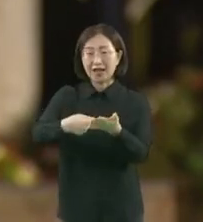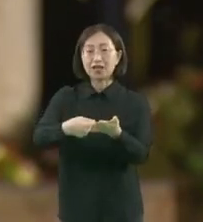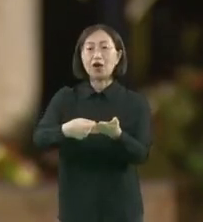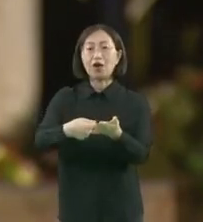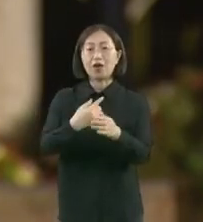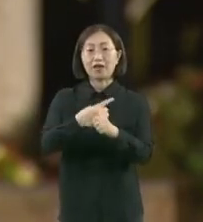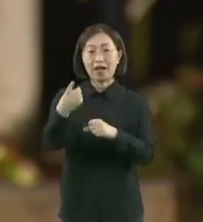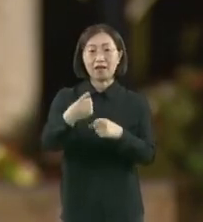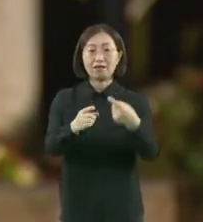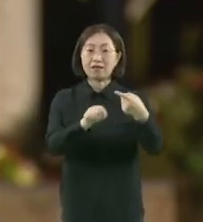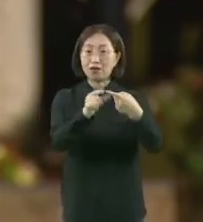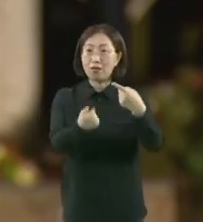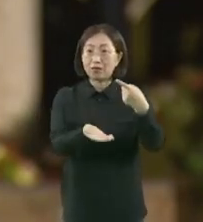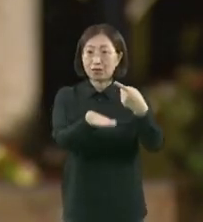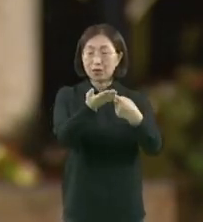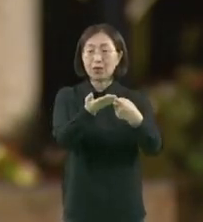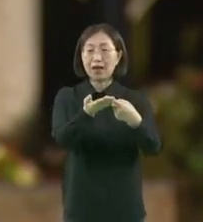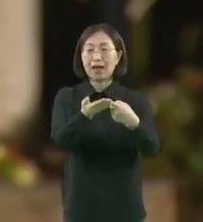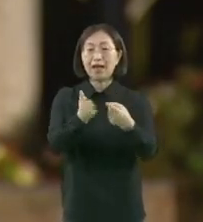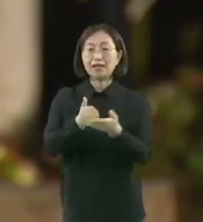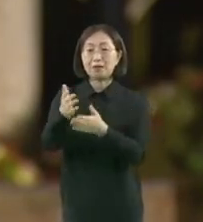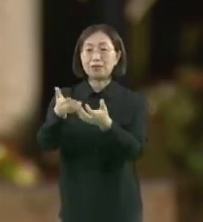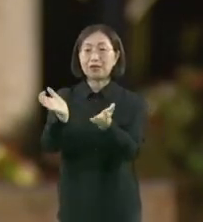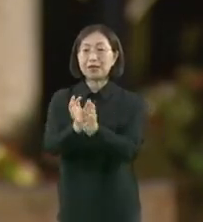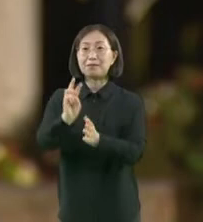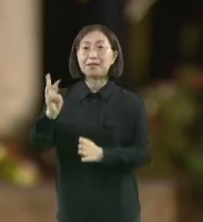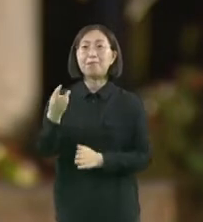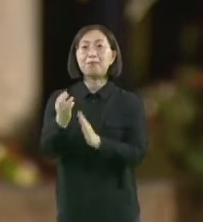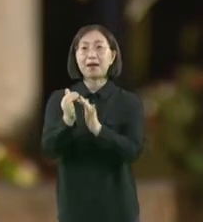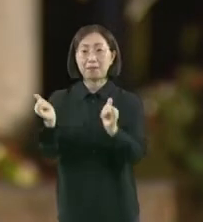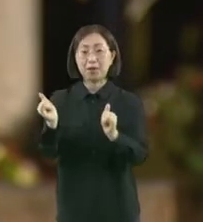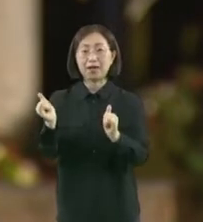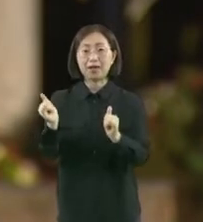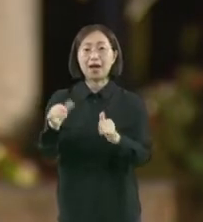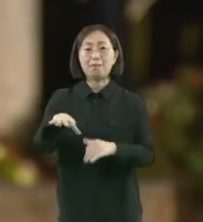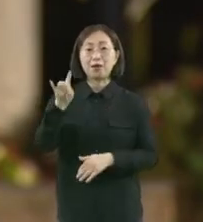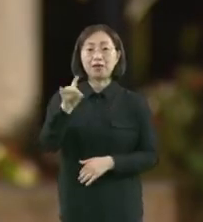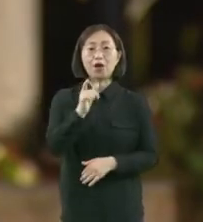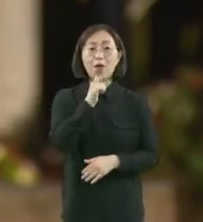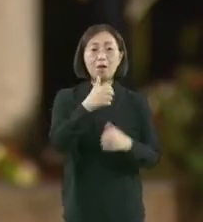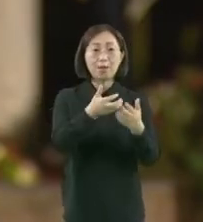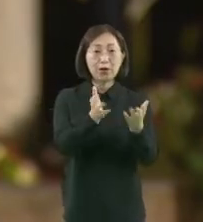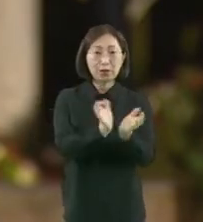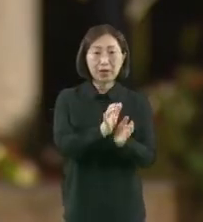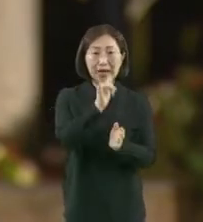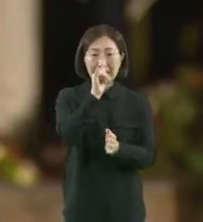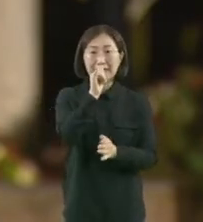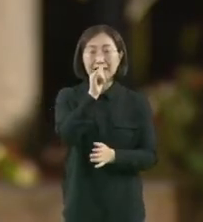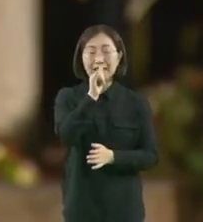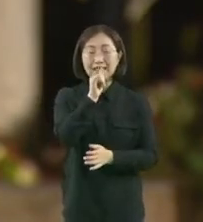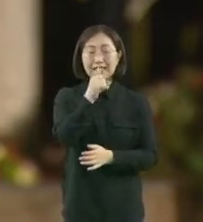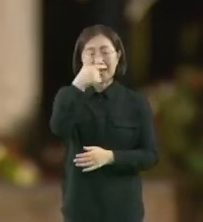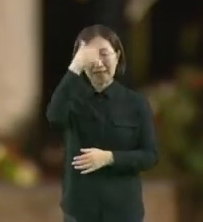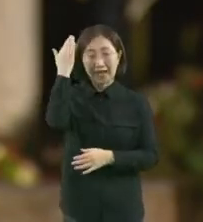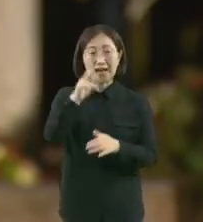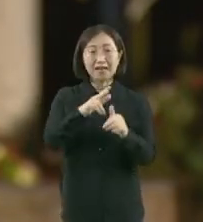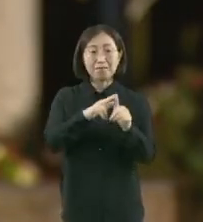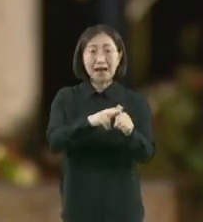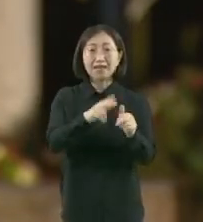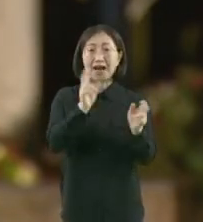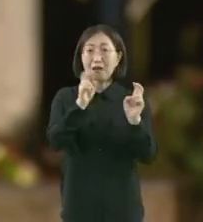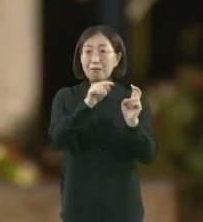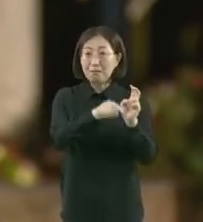내년 초에 TF팀 300여 명이 월평동에 있는 옛 마사회 건물에 웅지를 틀 것